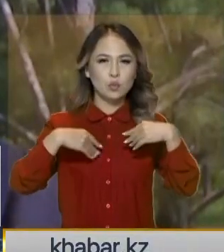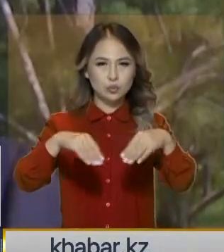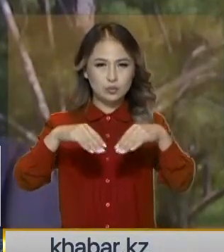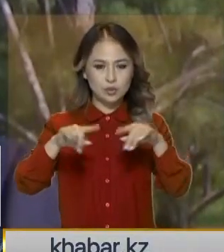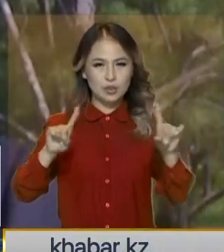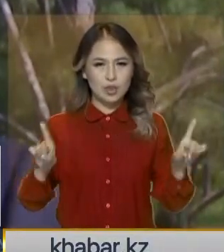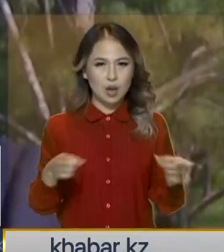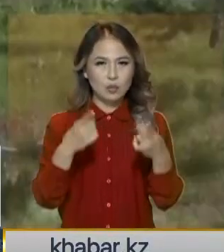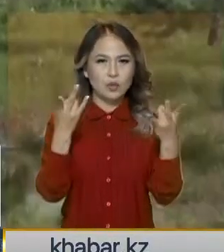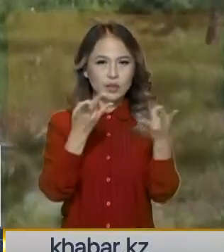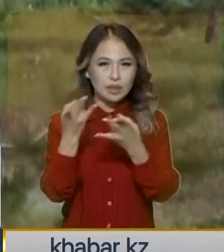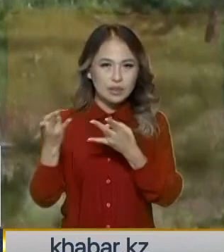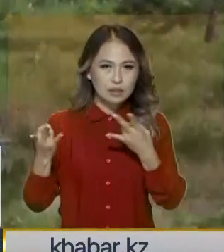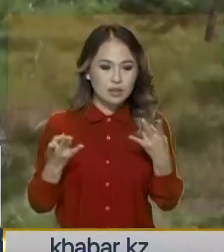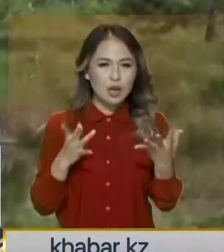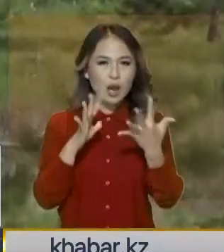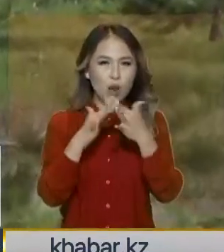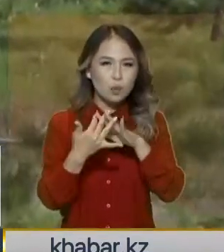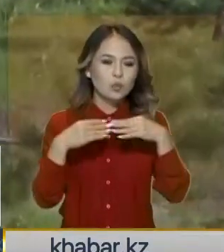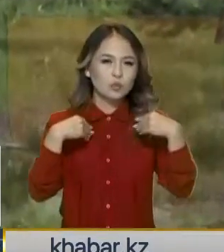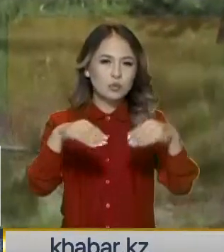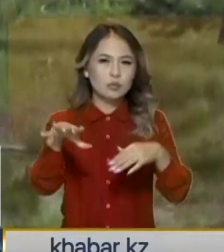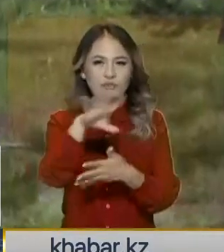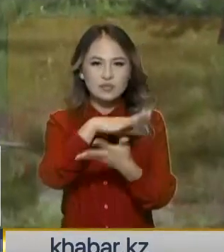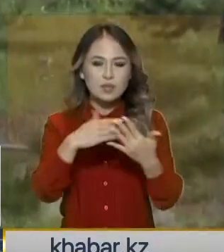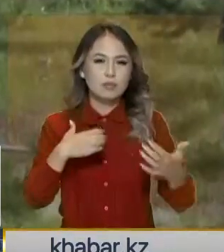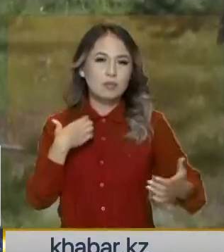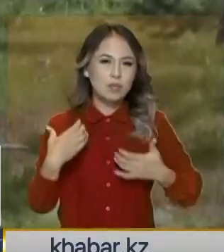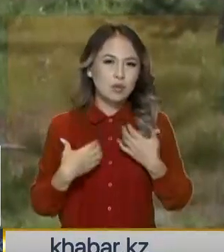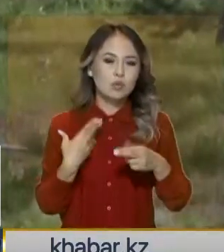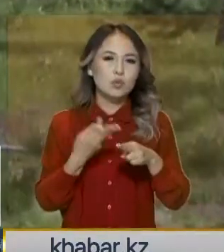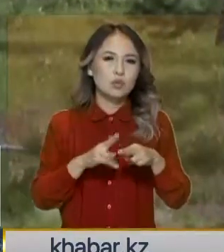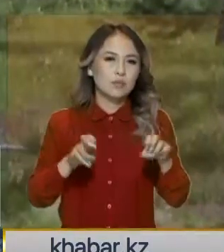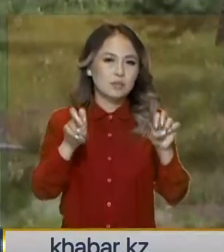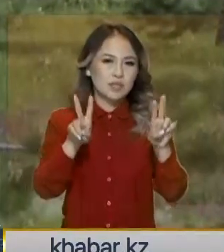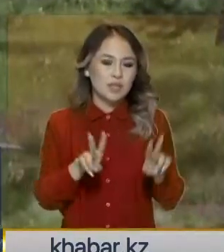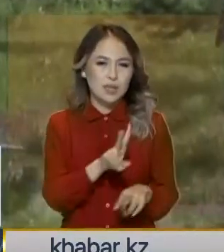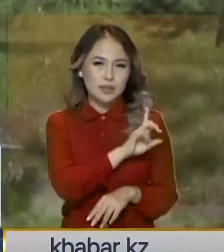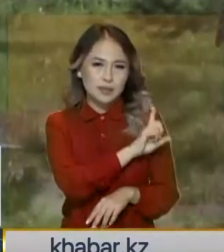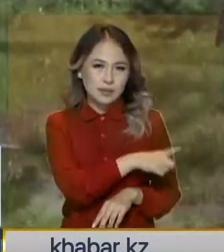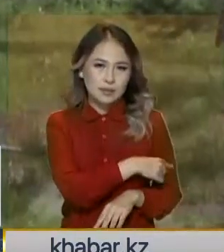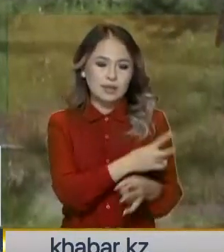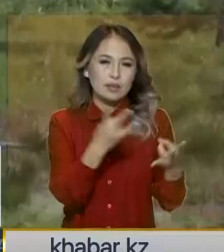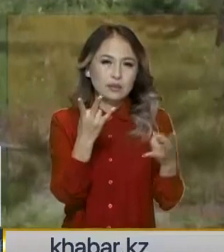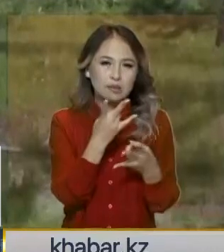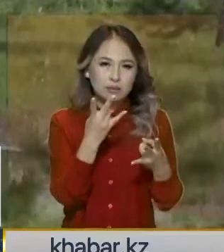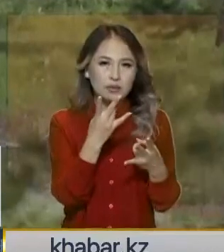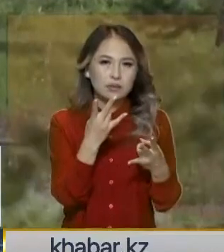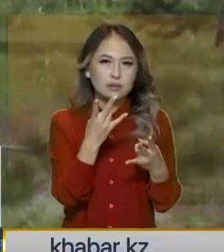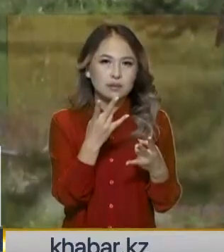дамуы керек. Ауыл шаруашылық мәселесі бізді бәрімізді толғандырады. Сондықтан мықты маман болып, ертеңгі күні осы мықты